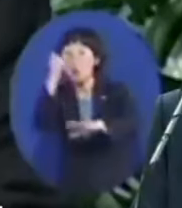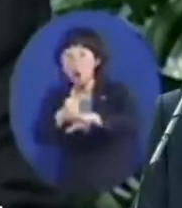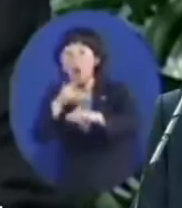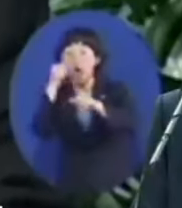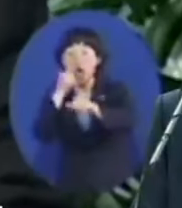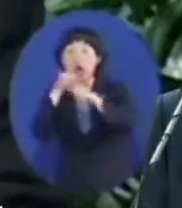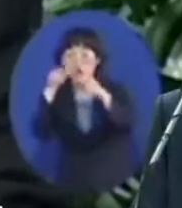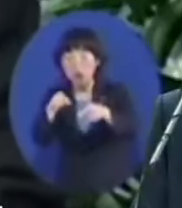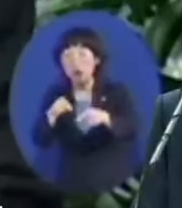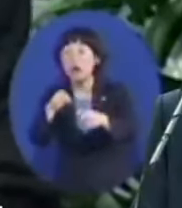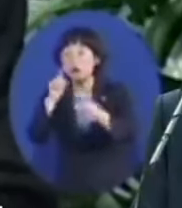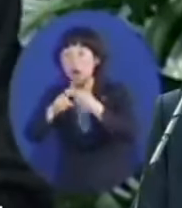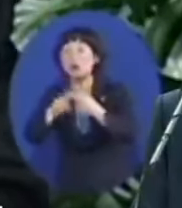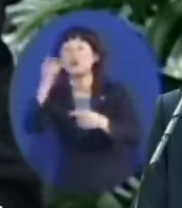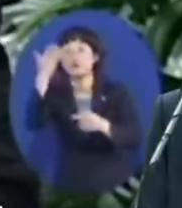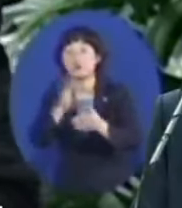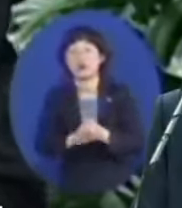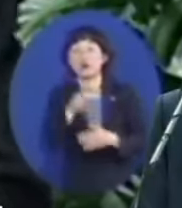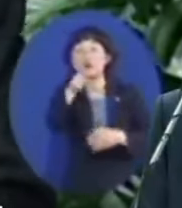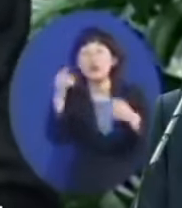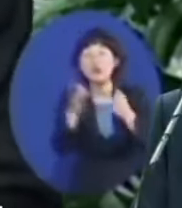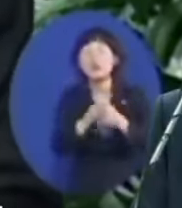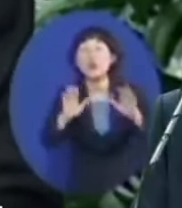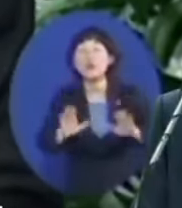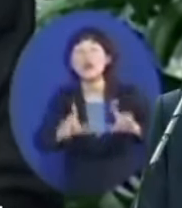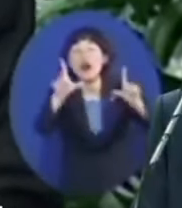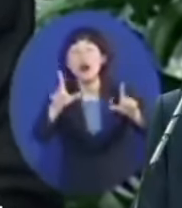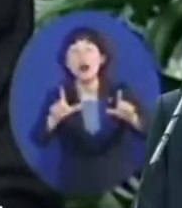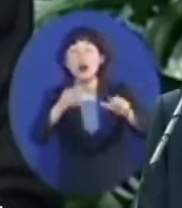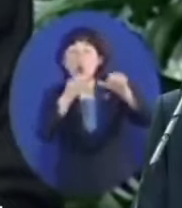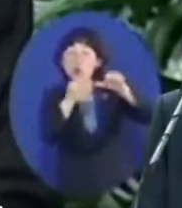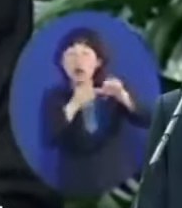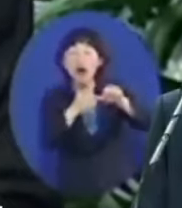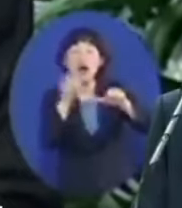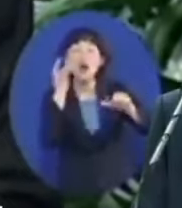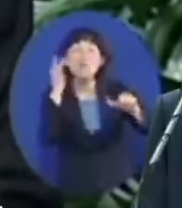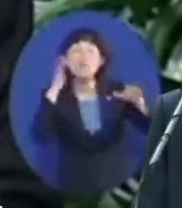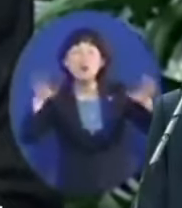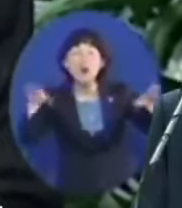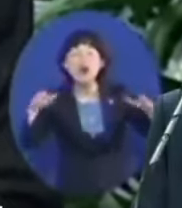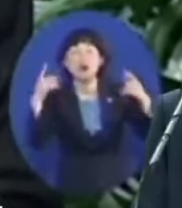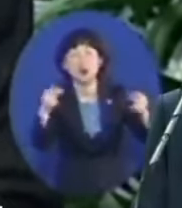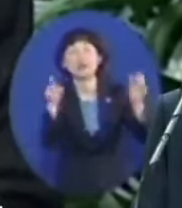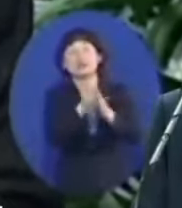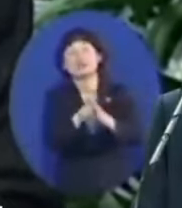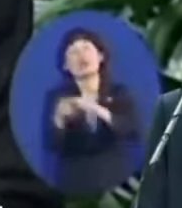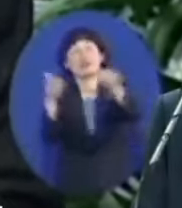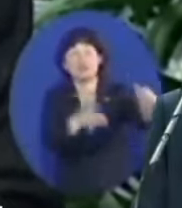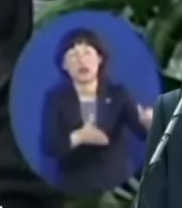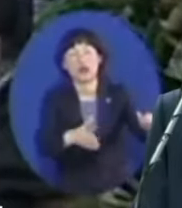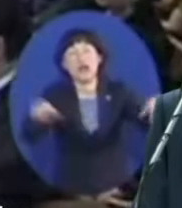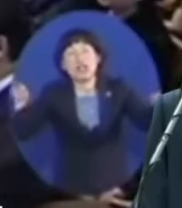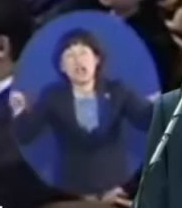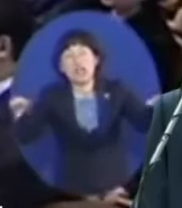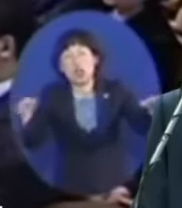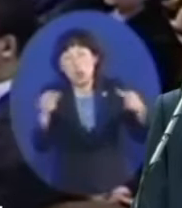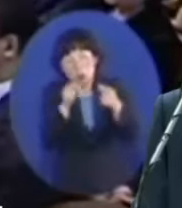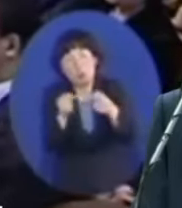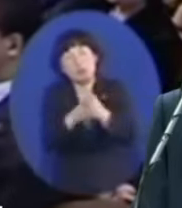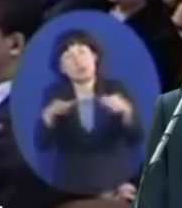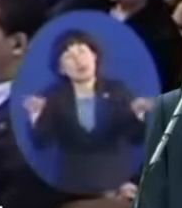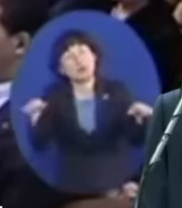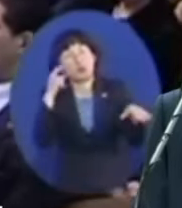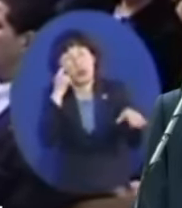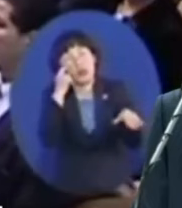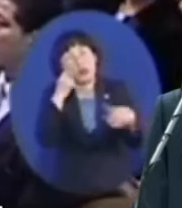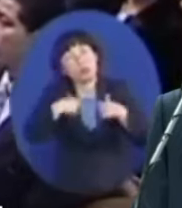것입니다. 그러므로 여러분은 오늘날 호박벌레 신자가 되시기 바랍니다. 날개를 보고 겁을 내서 아예 날려고 하지 않고